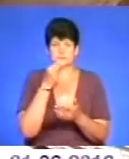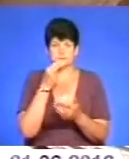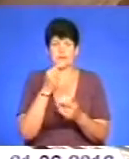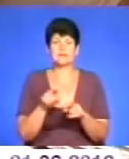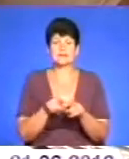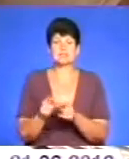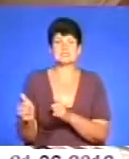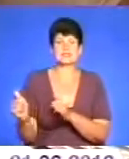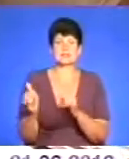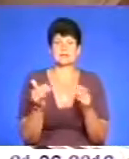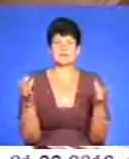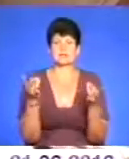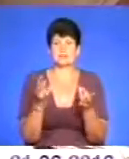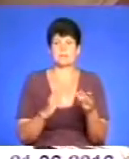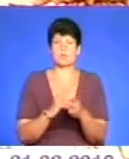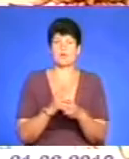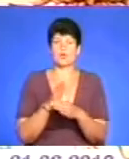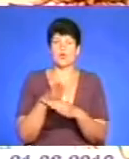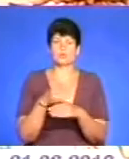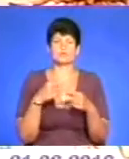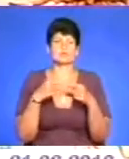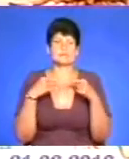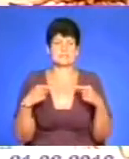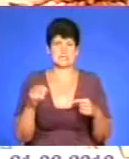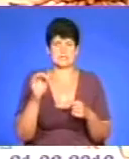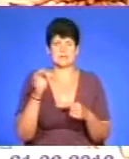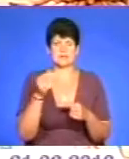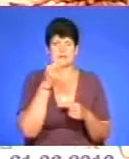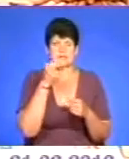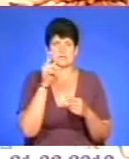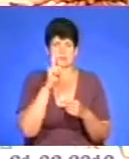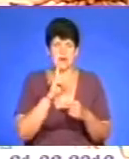забезпечити потреби гостей у всіх стравах, напоях і, звісно, розвагах.